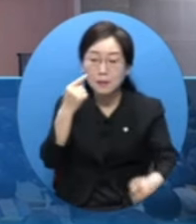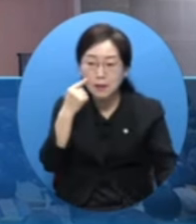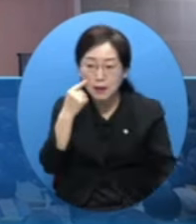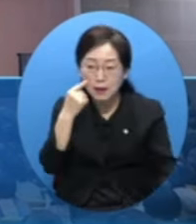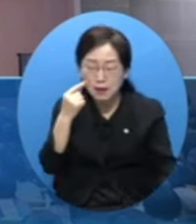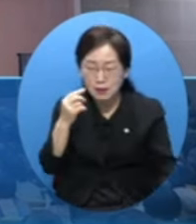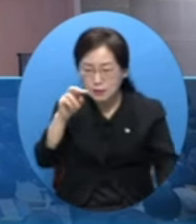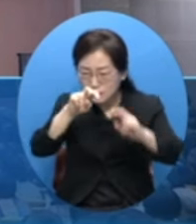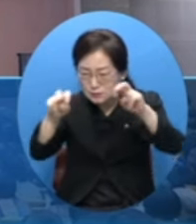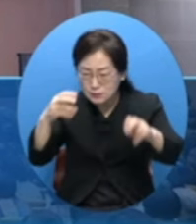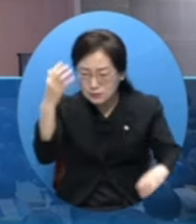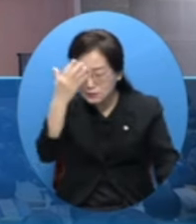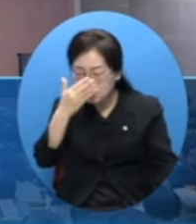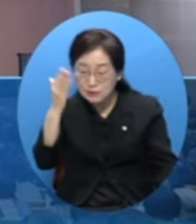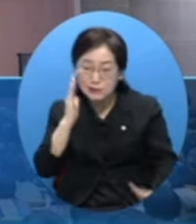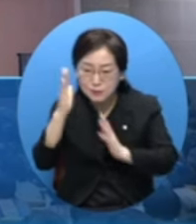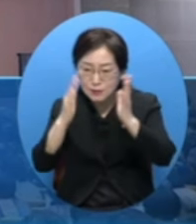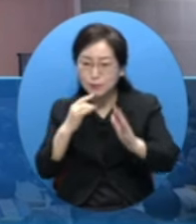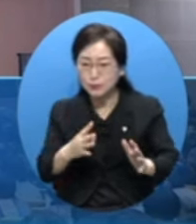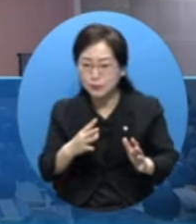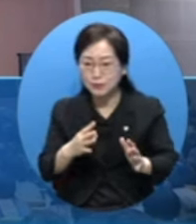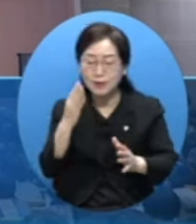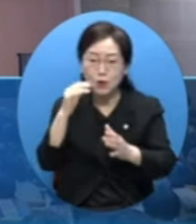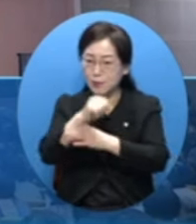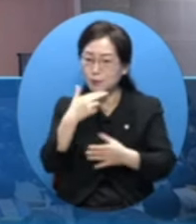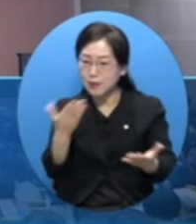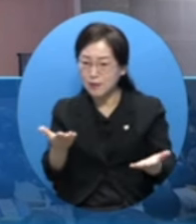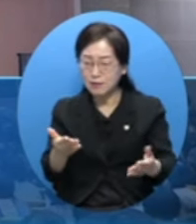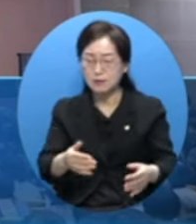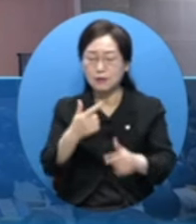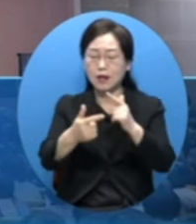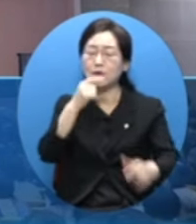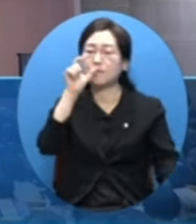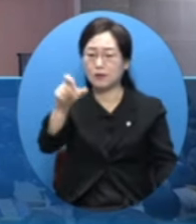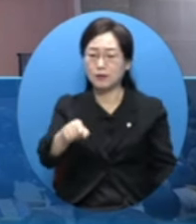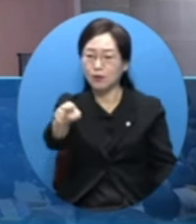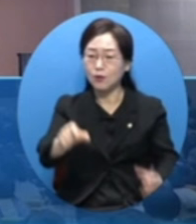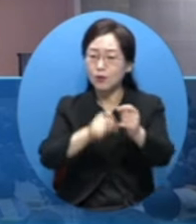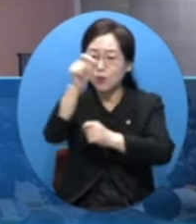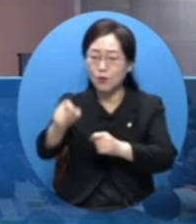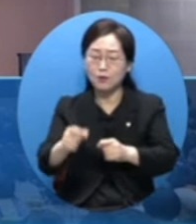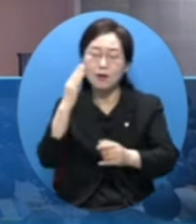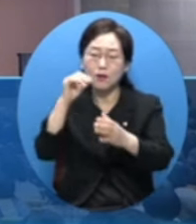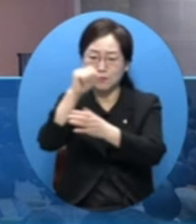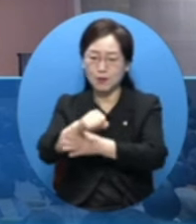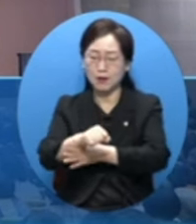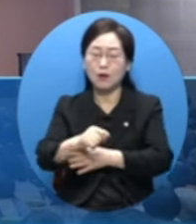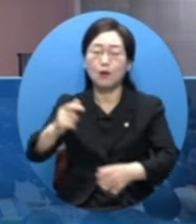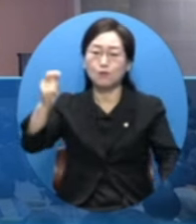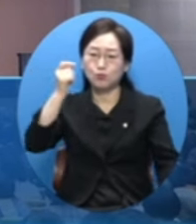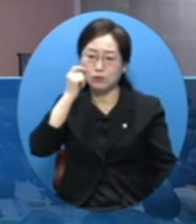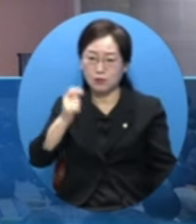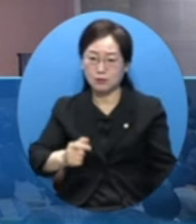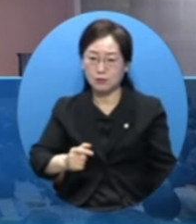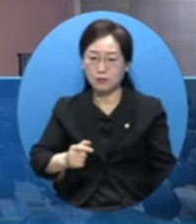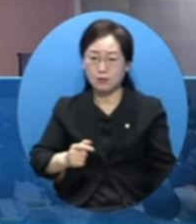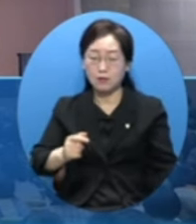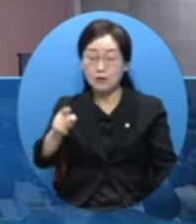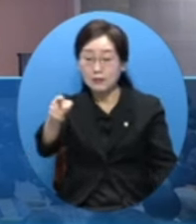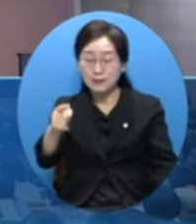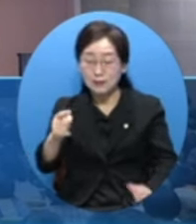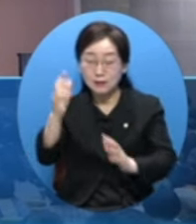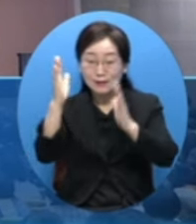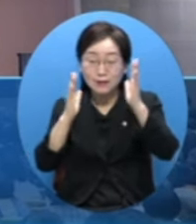잎사귀밖에 아무것도 찾지 못하시고 나무에게 이르시되 이제부터 영원토록 내가 열매를 맺지 못하리라 하시니 무화과가 곧